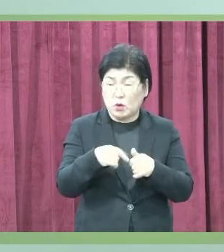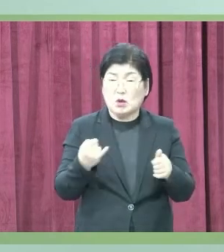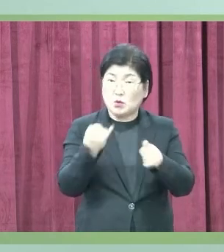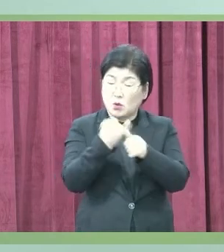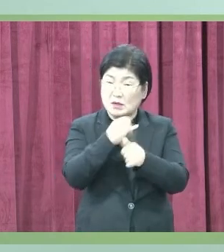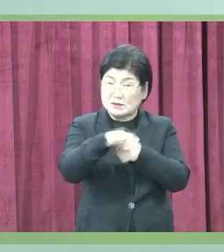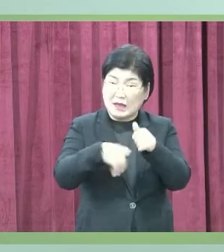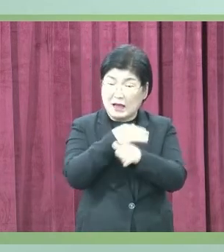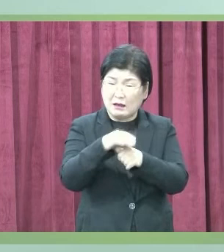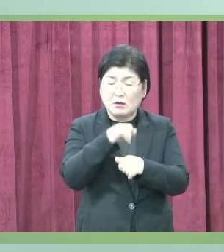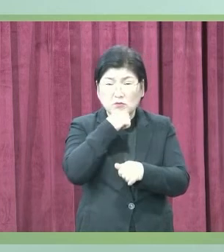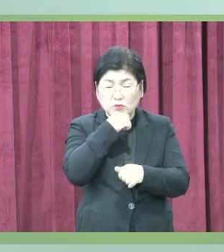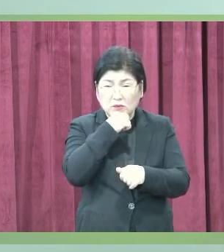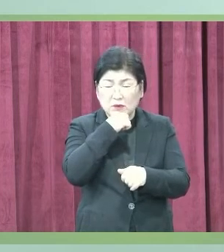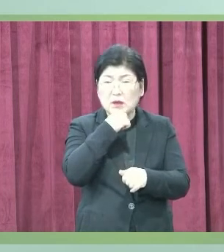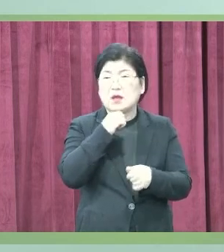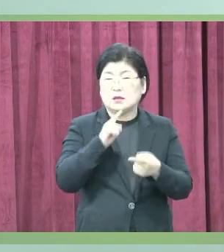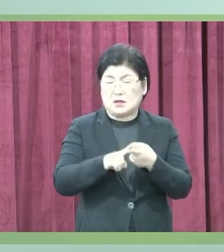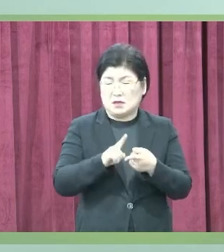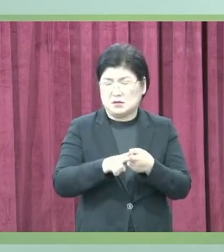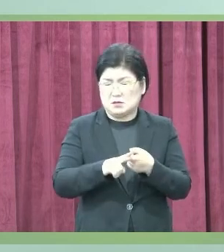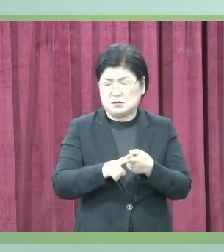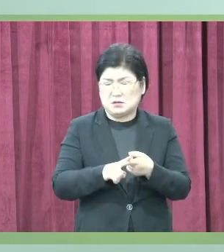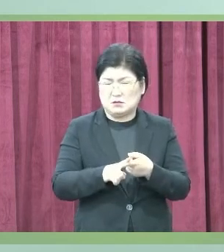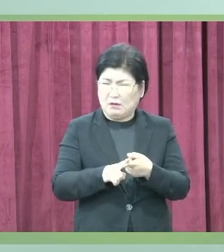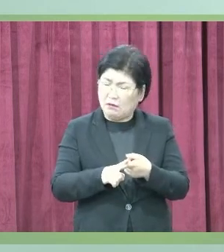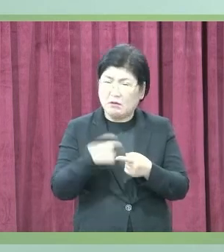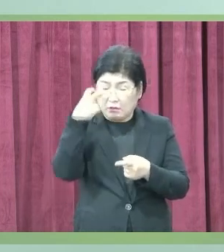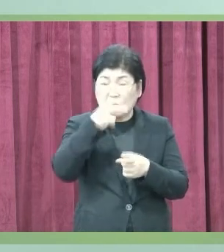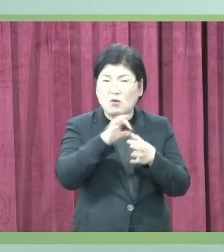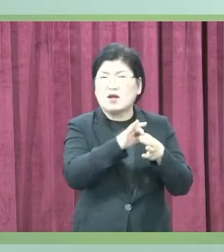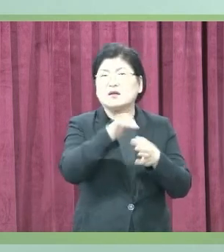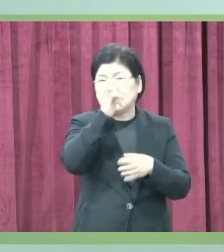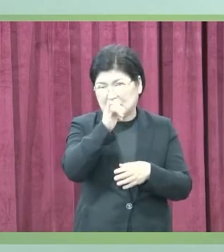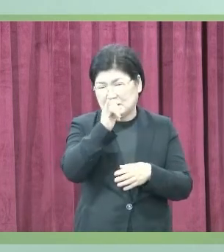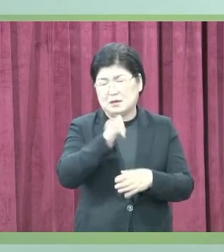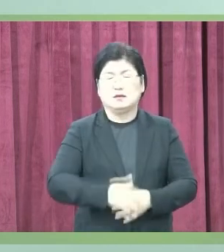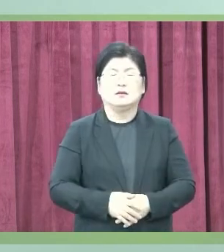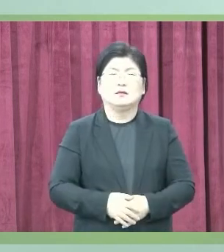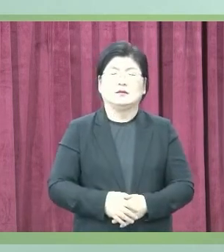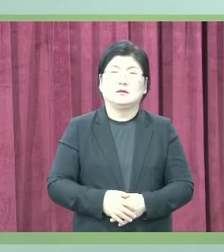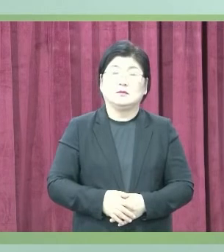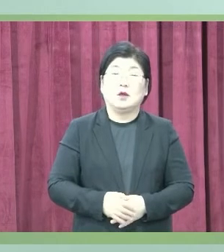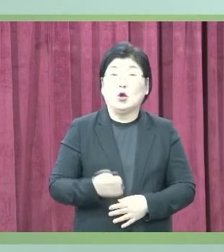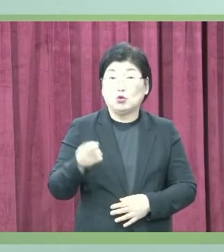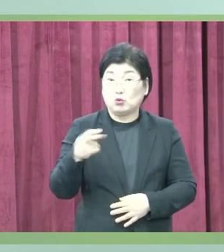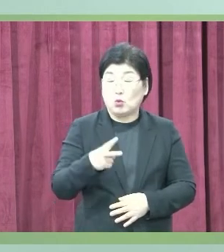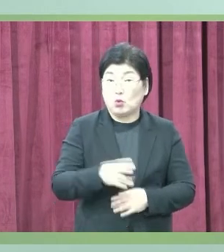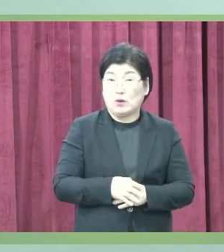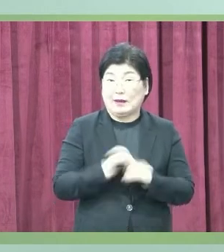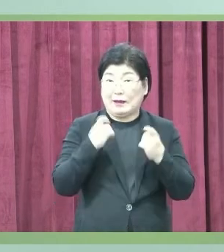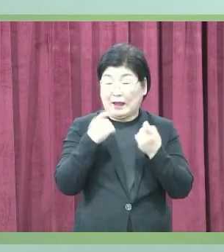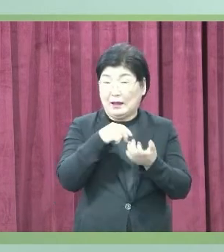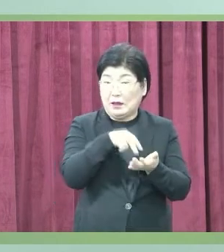상태는 통계적으로 유의미하게 검진 수검 여부와 관련이 있는 변수로 도출되었습니다. 더불어서 주관적